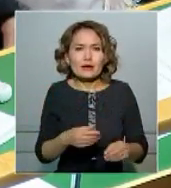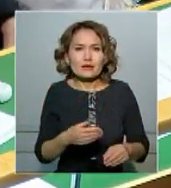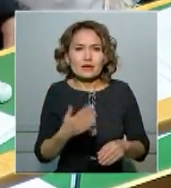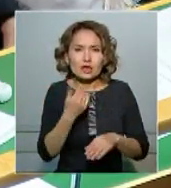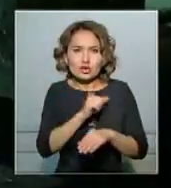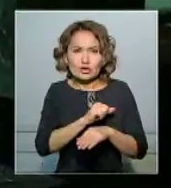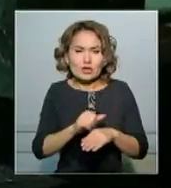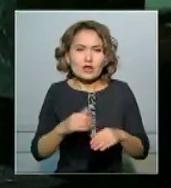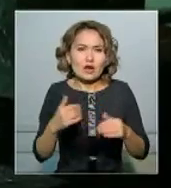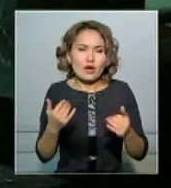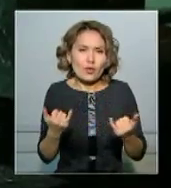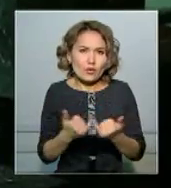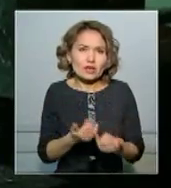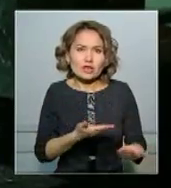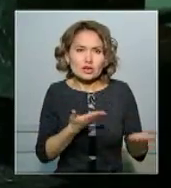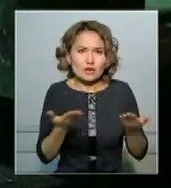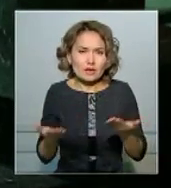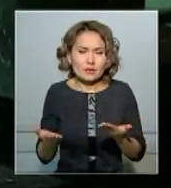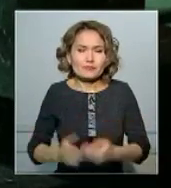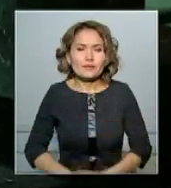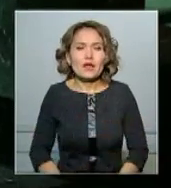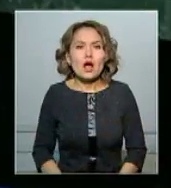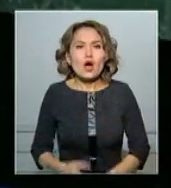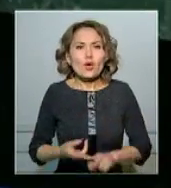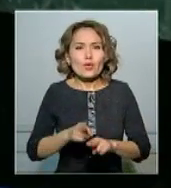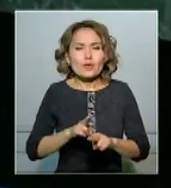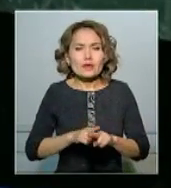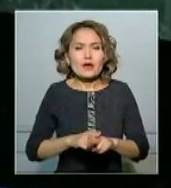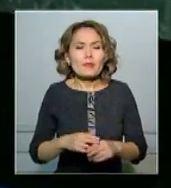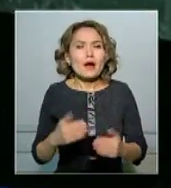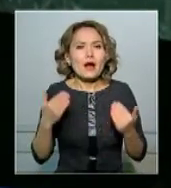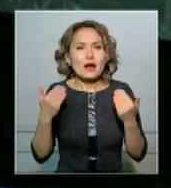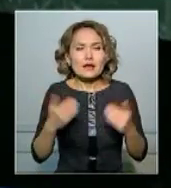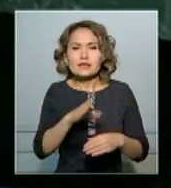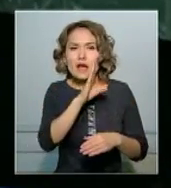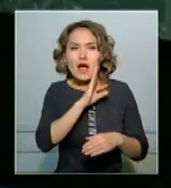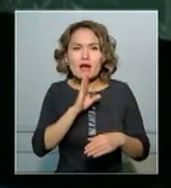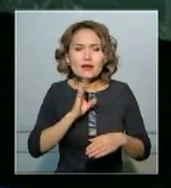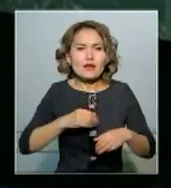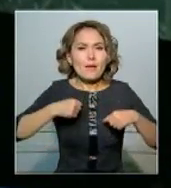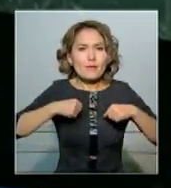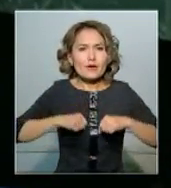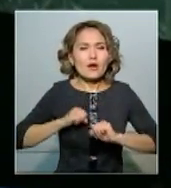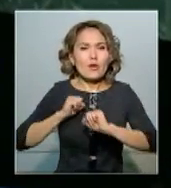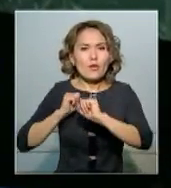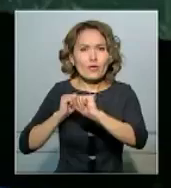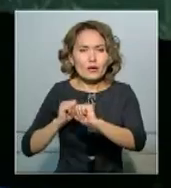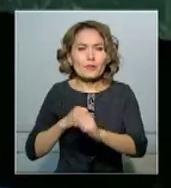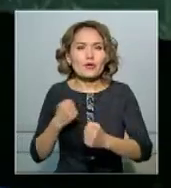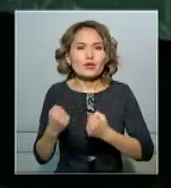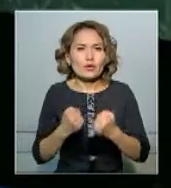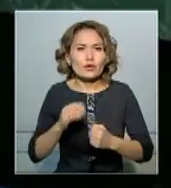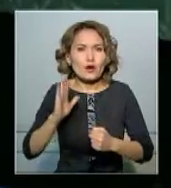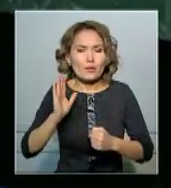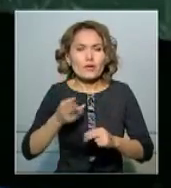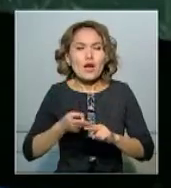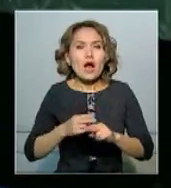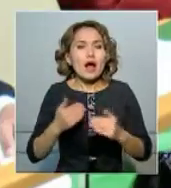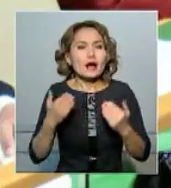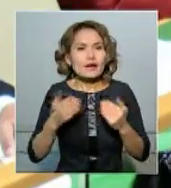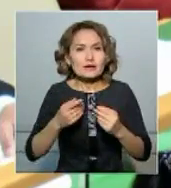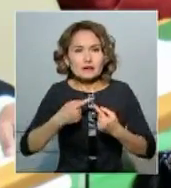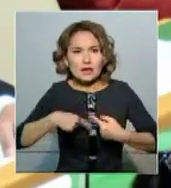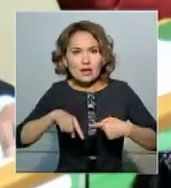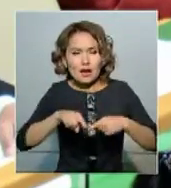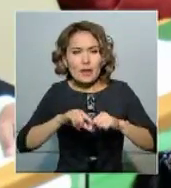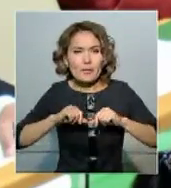шақырамын. Абсолютті теңдікке қол жеткізу үшін ешқандай кедергі жоқ. Жиында сөз алған Пан Ги Мун дәл осындай пікір білдіріп, күн өткен